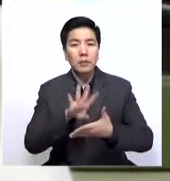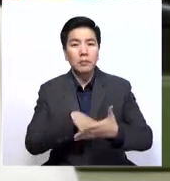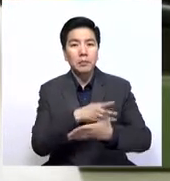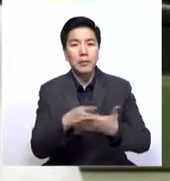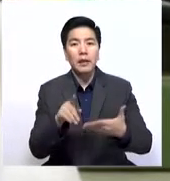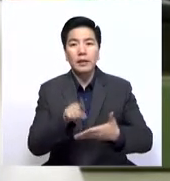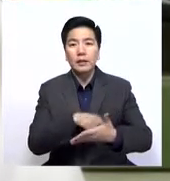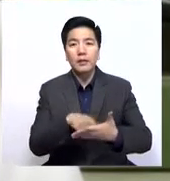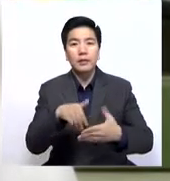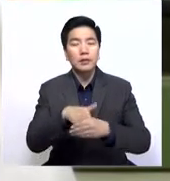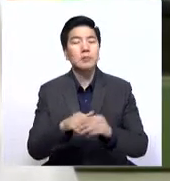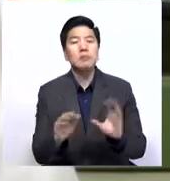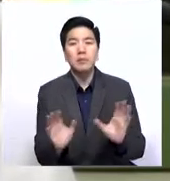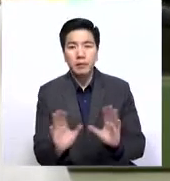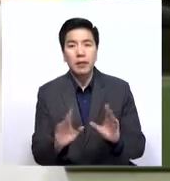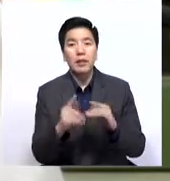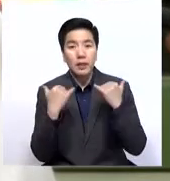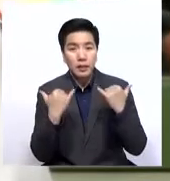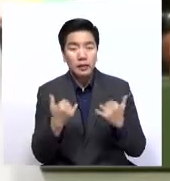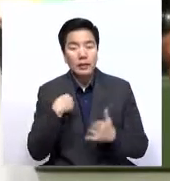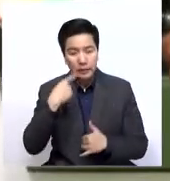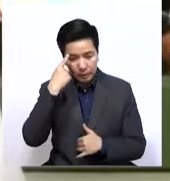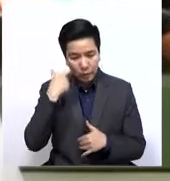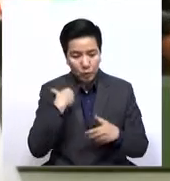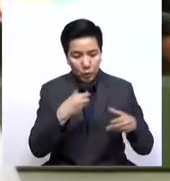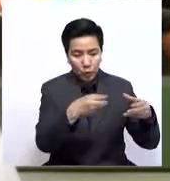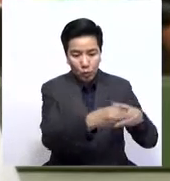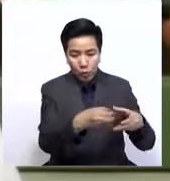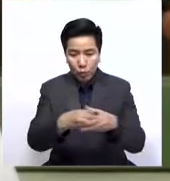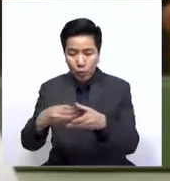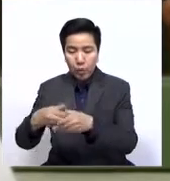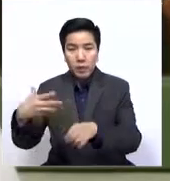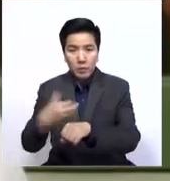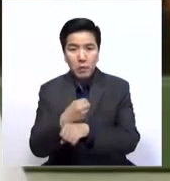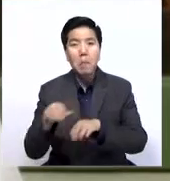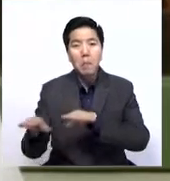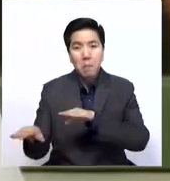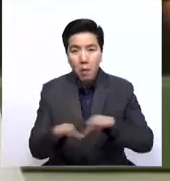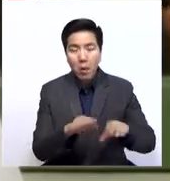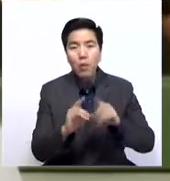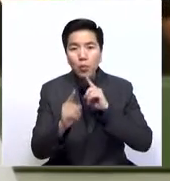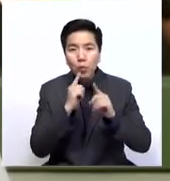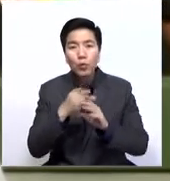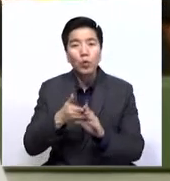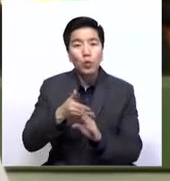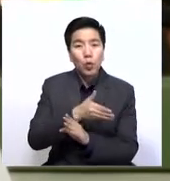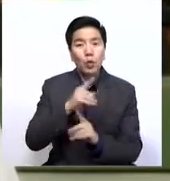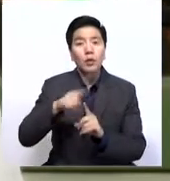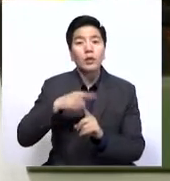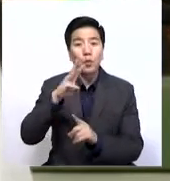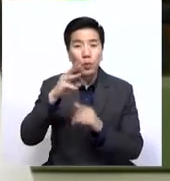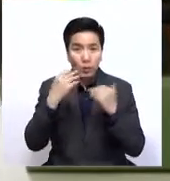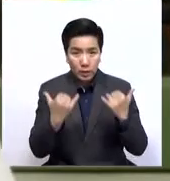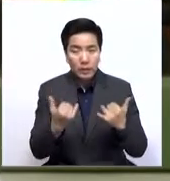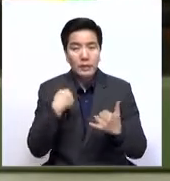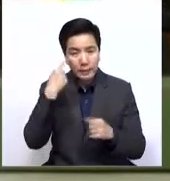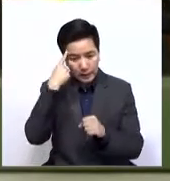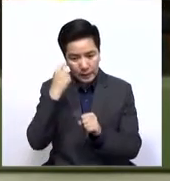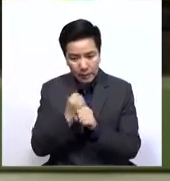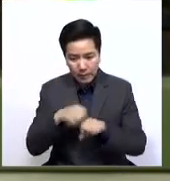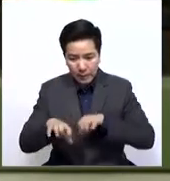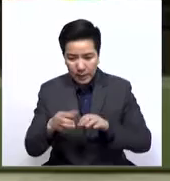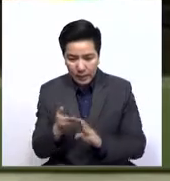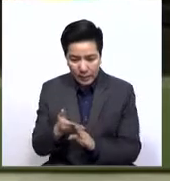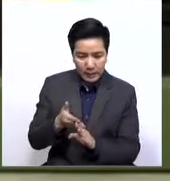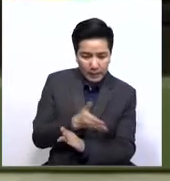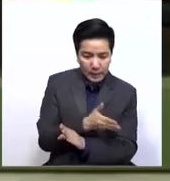แมพที่วางไว้แต่อย่างไรก็ตามนะครับก็ตอนนี้มีหลายพรรคการเมืองก็พร้อมที่จะพูดคุยก่อนถึงเดือนมิถุนายนแล้วนะครับซึ่งอาจจะขยับให้เร็วขึ้น